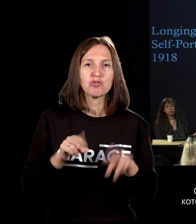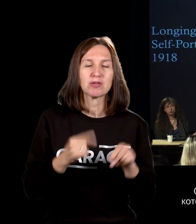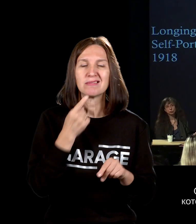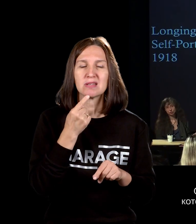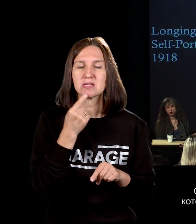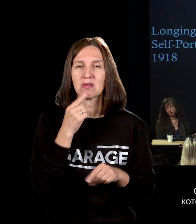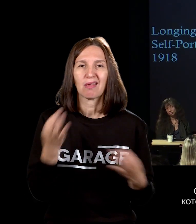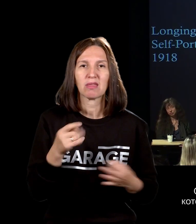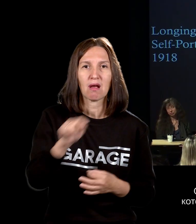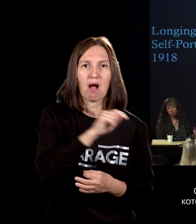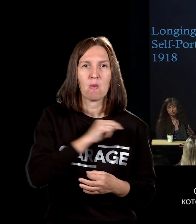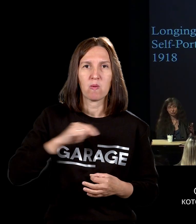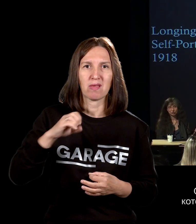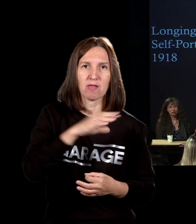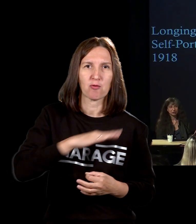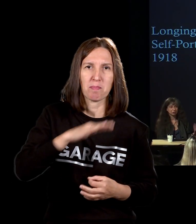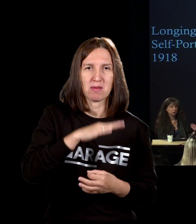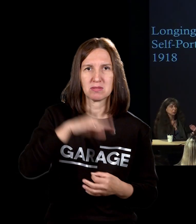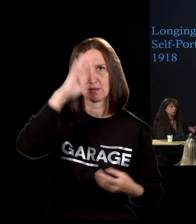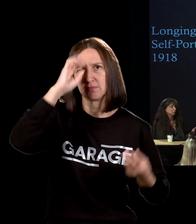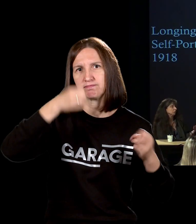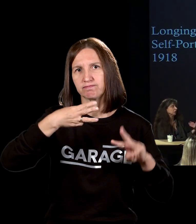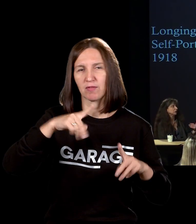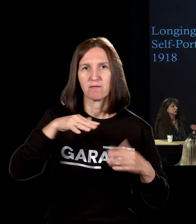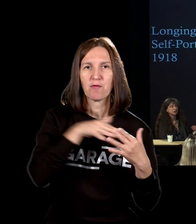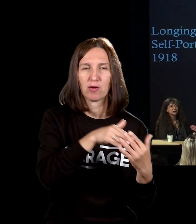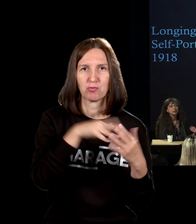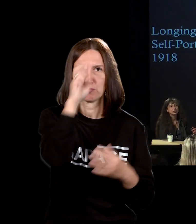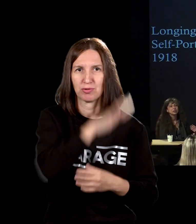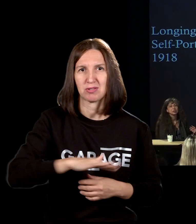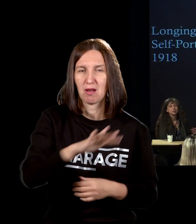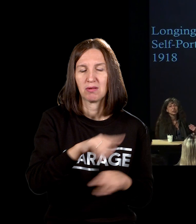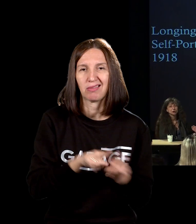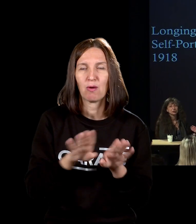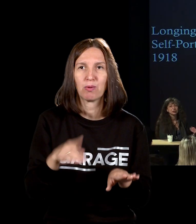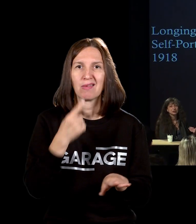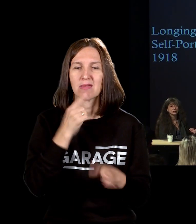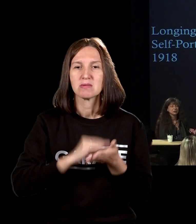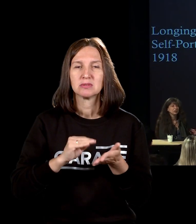не язык одной из враждующих сторон. Как бы, такой же, как бы, вот, язык нейтральный,